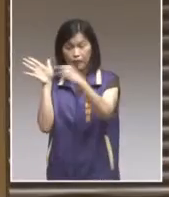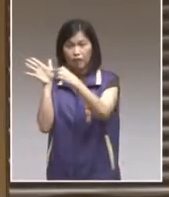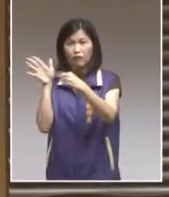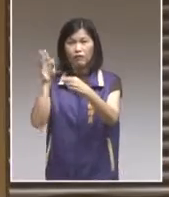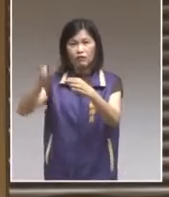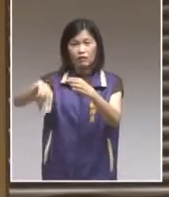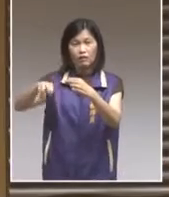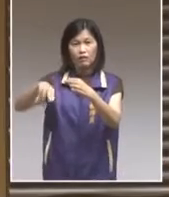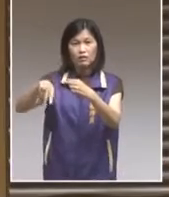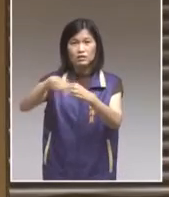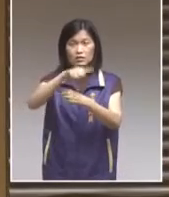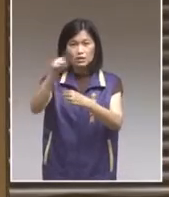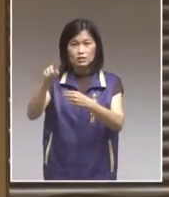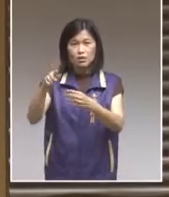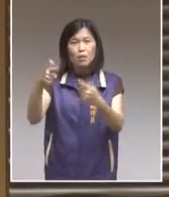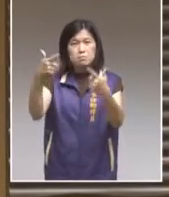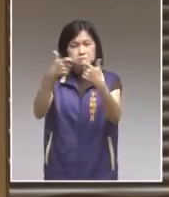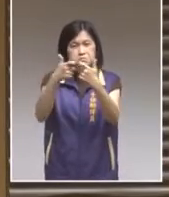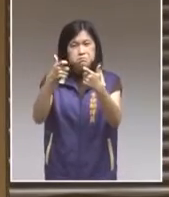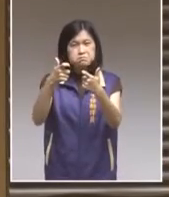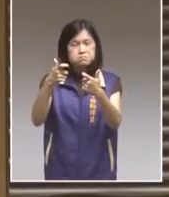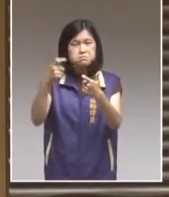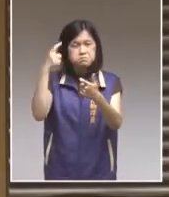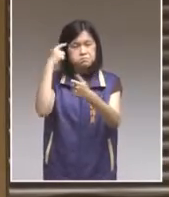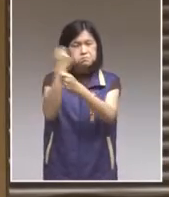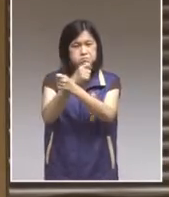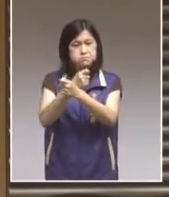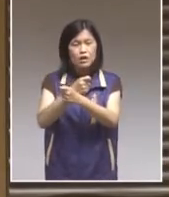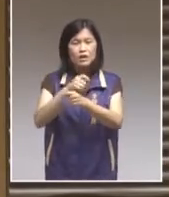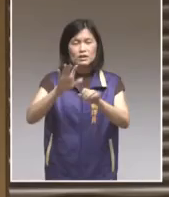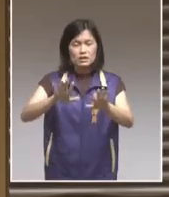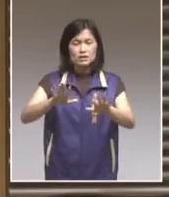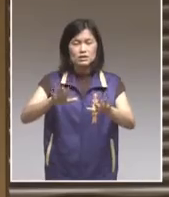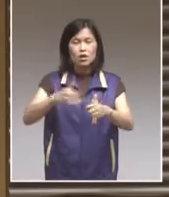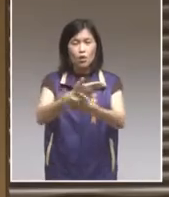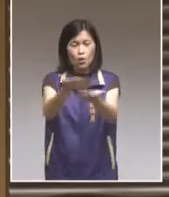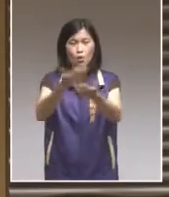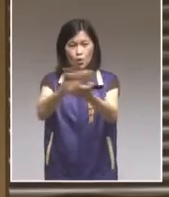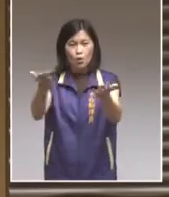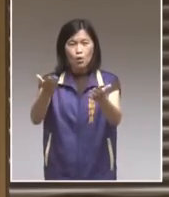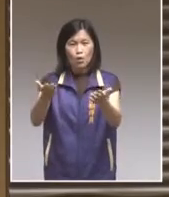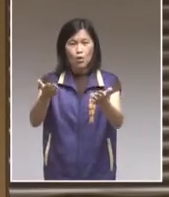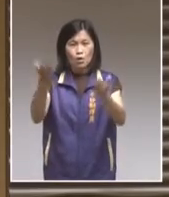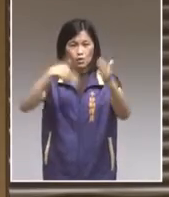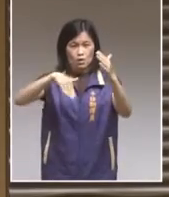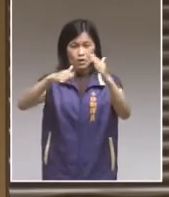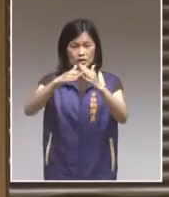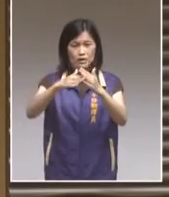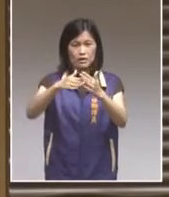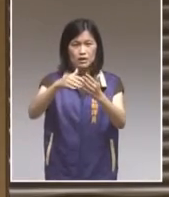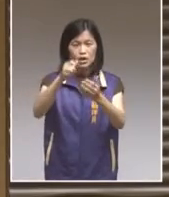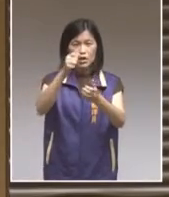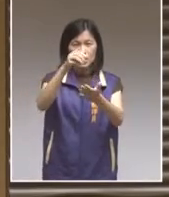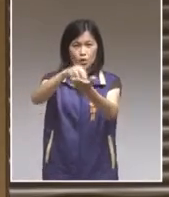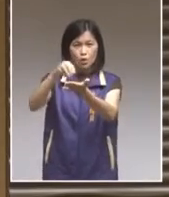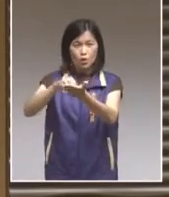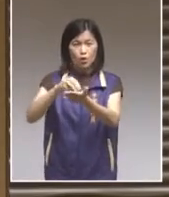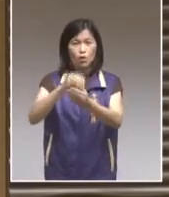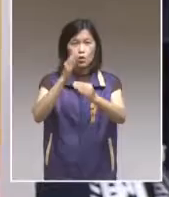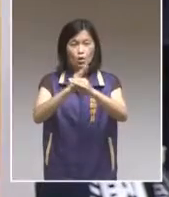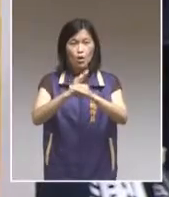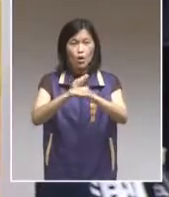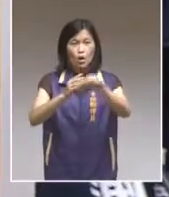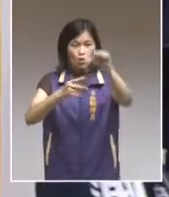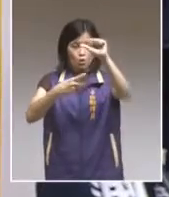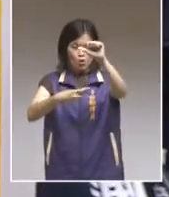些来因应，那目前来讲陆陆续续都会发给学校来做处理。 那我们的接种作业的原则，五月二